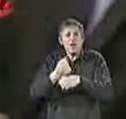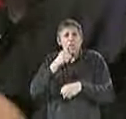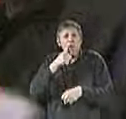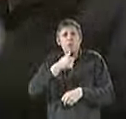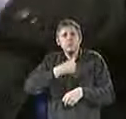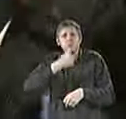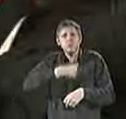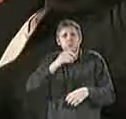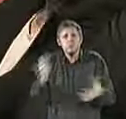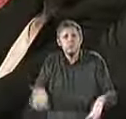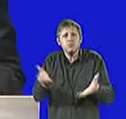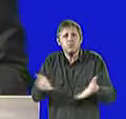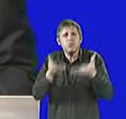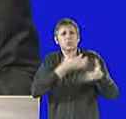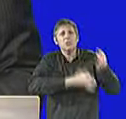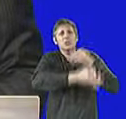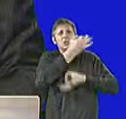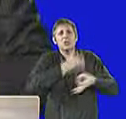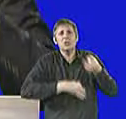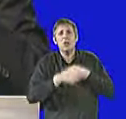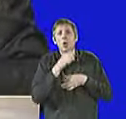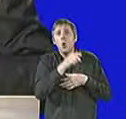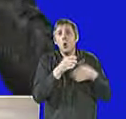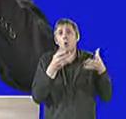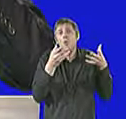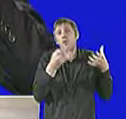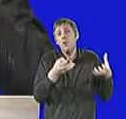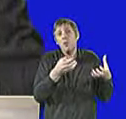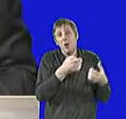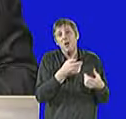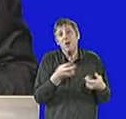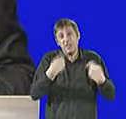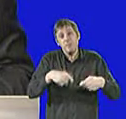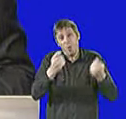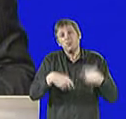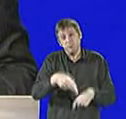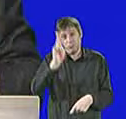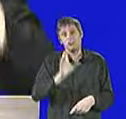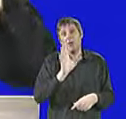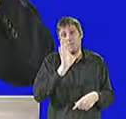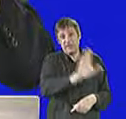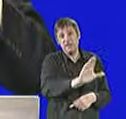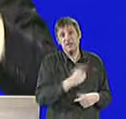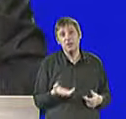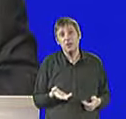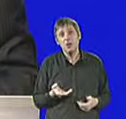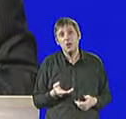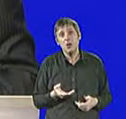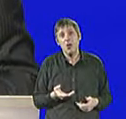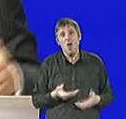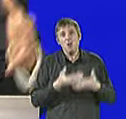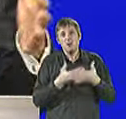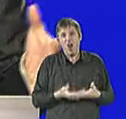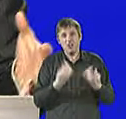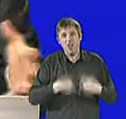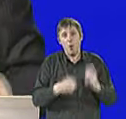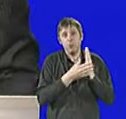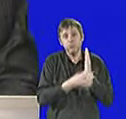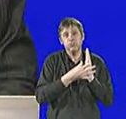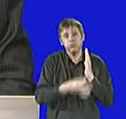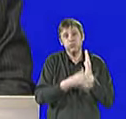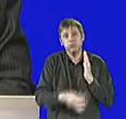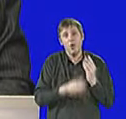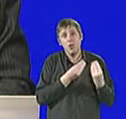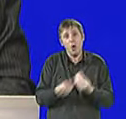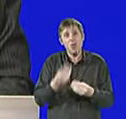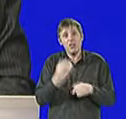Tout faire pour l'emploi. Ce qu'ils veulent, c'est seulement dépenser plus. Alourdir les charges qui vont pénaliser le